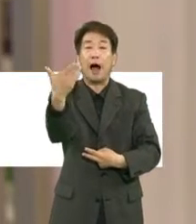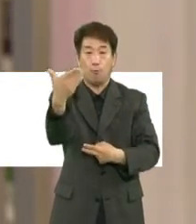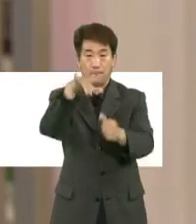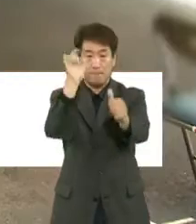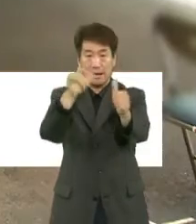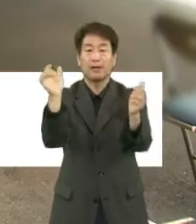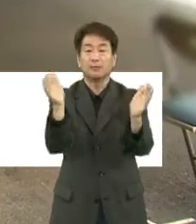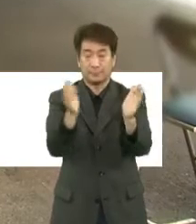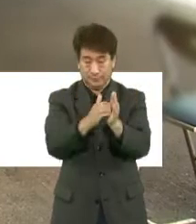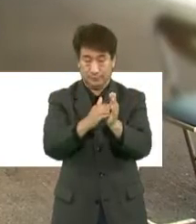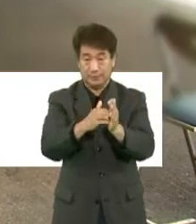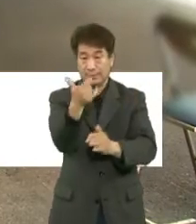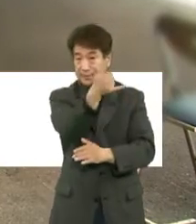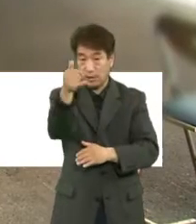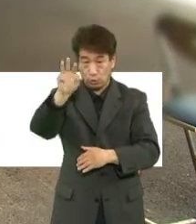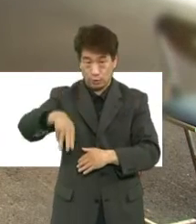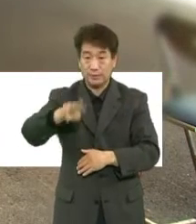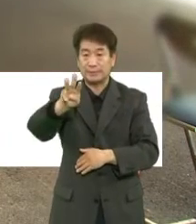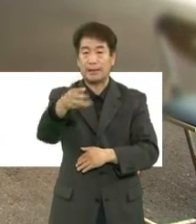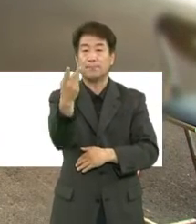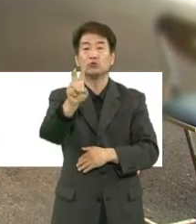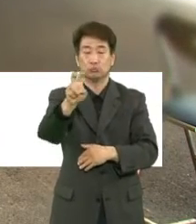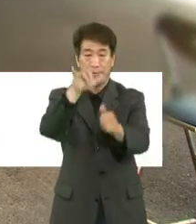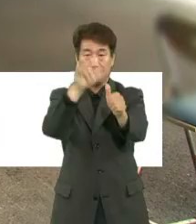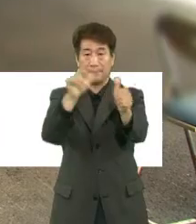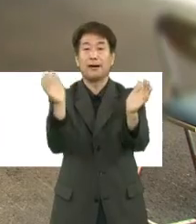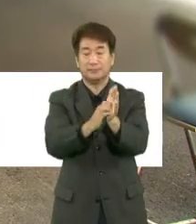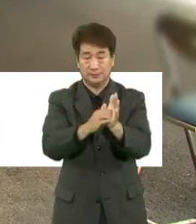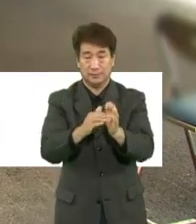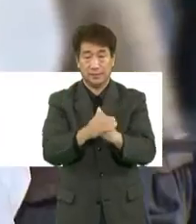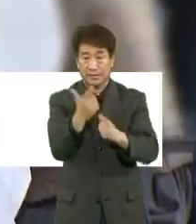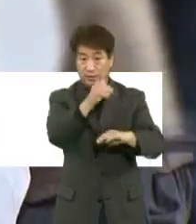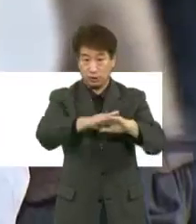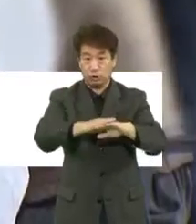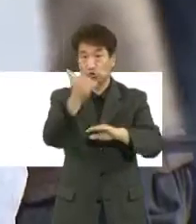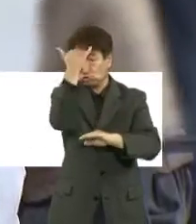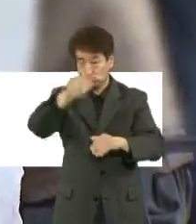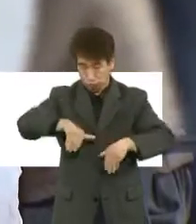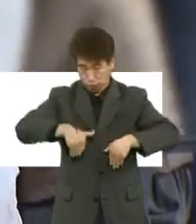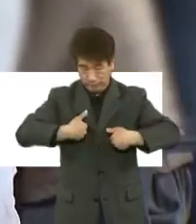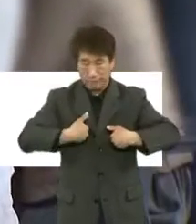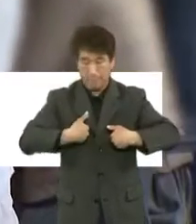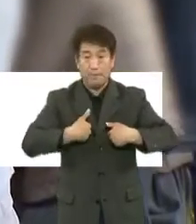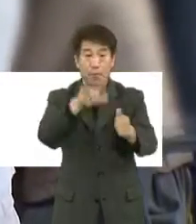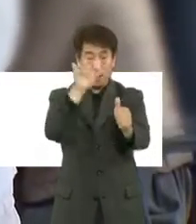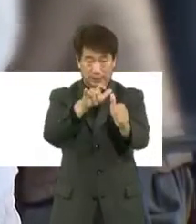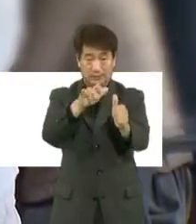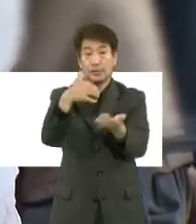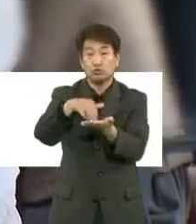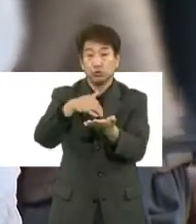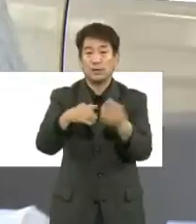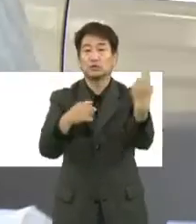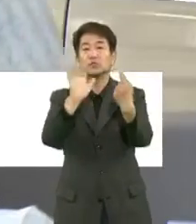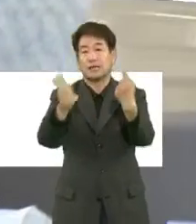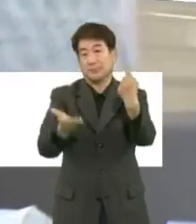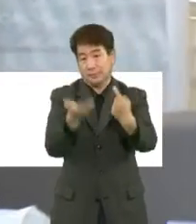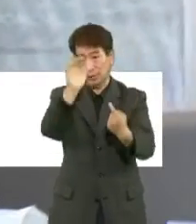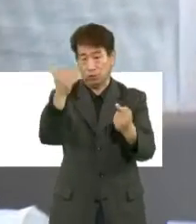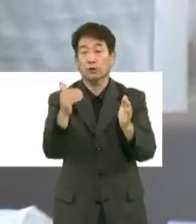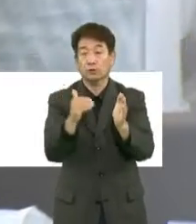확정됐고 세종에서 3 백수 모양이 확정됐습니다 대전충남 확증 자가 두달만에 다시 천명 때를 보이고 있으며